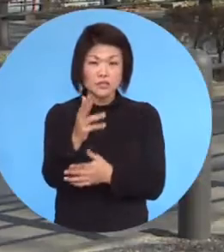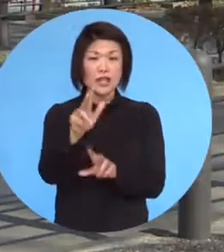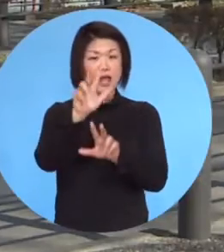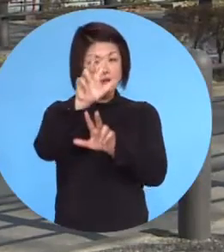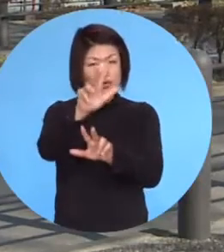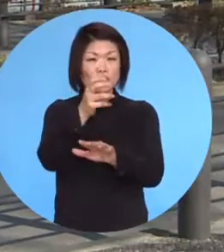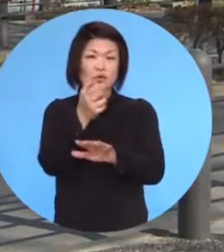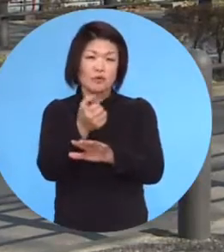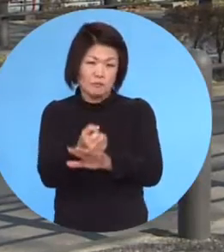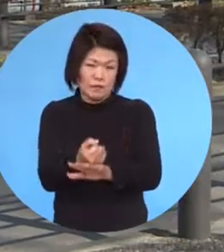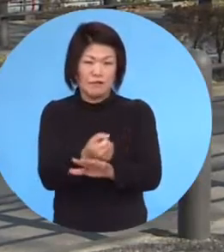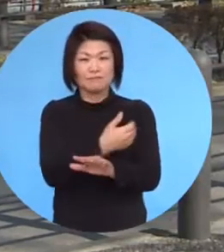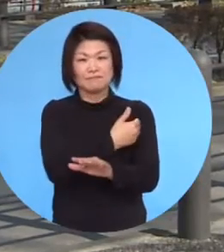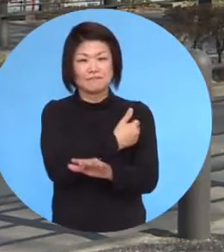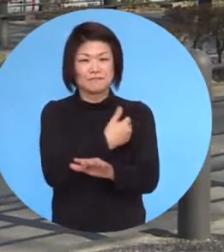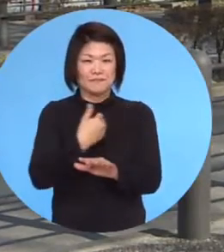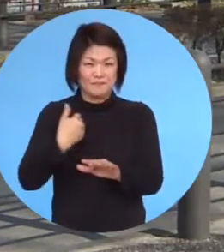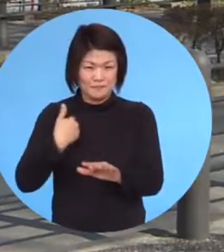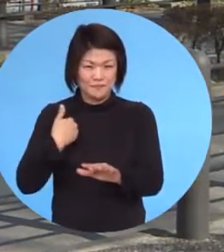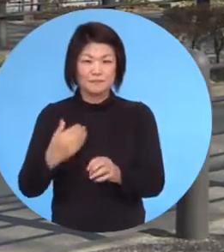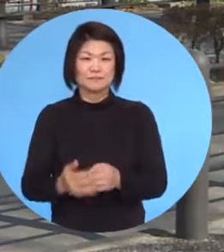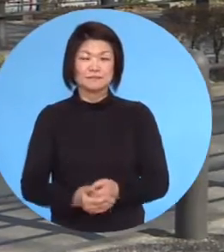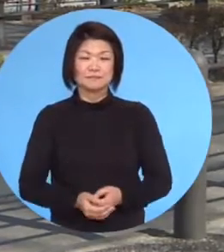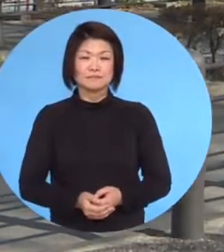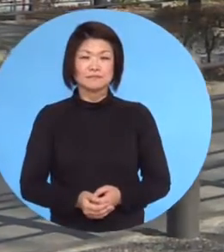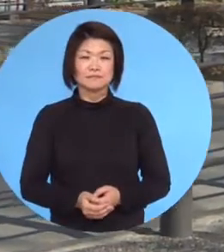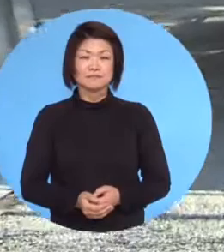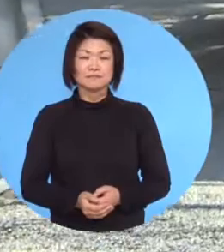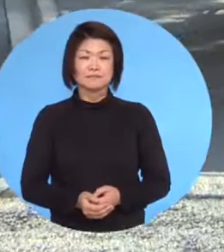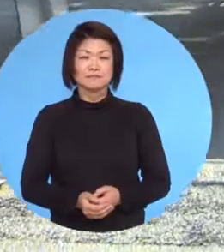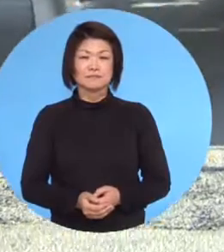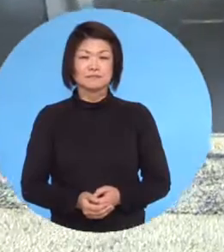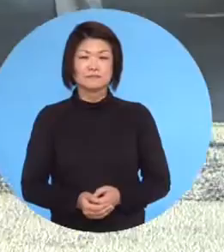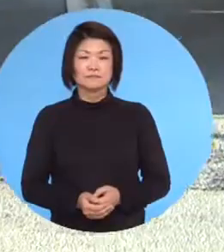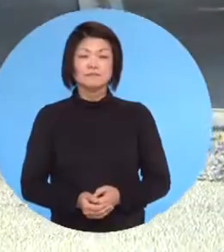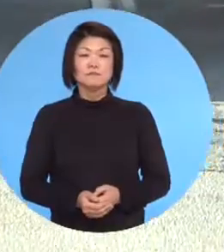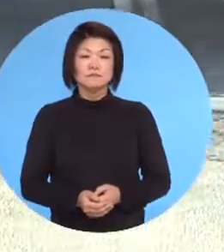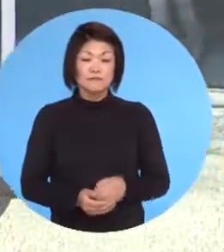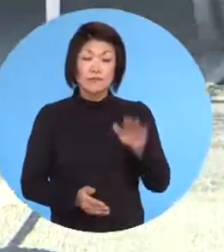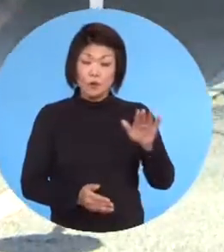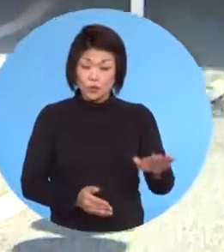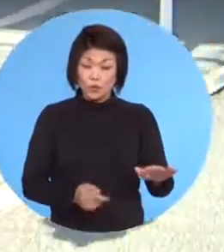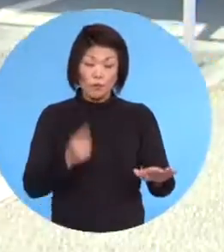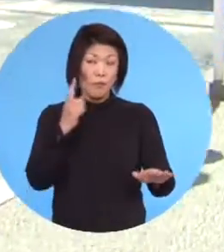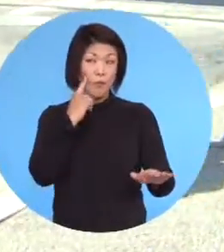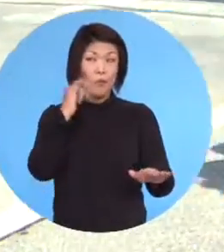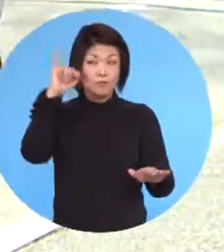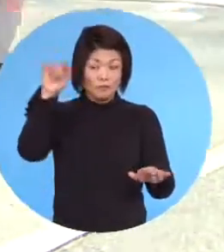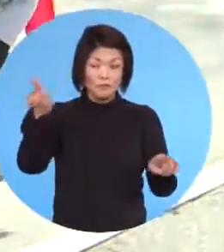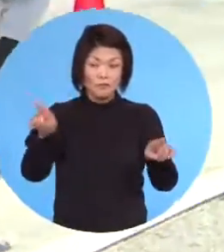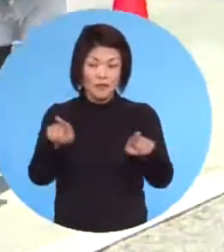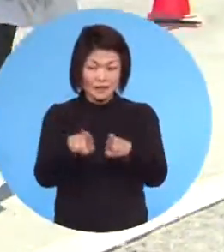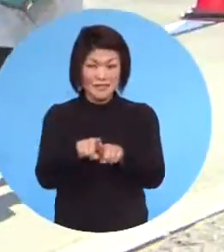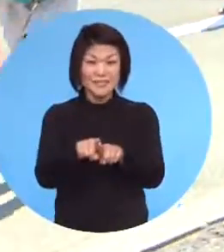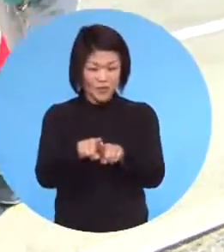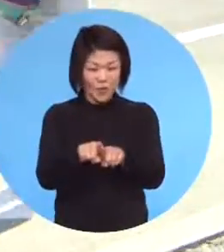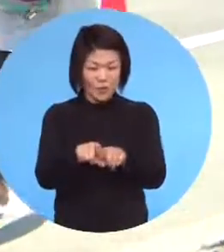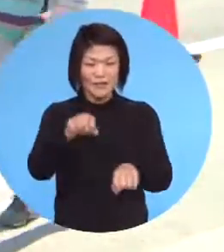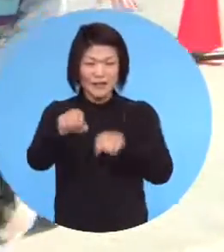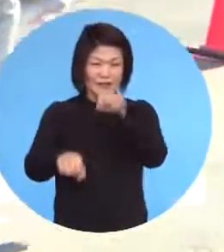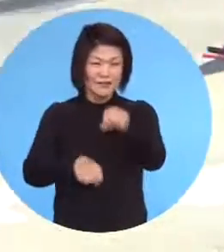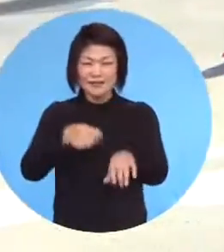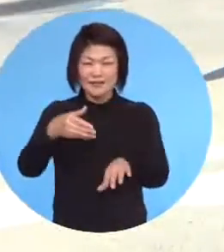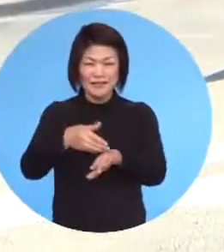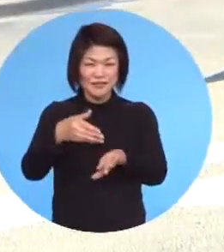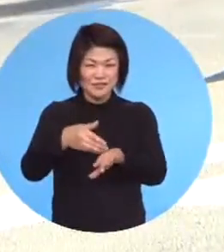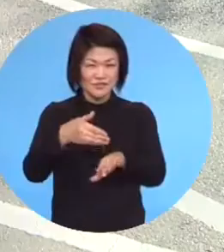利用いただくことになった公園になっております。 そうなんですね。はい、こちらの公園では小さいお子さんたちが親子で自転車の練